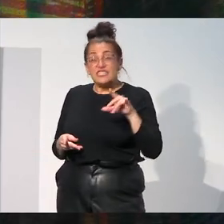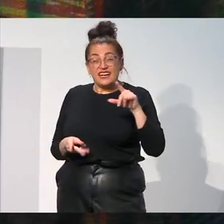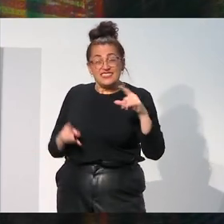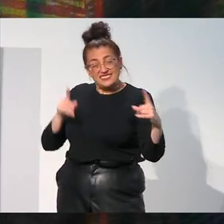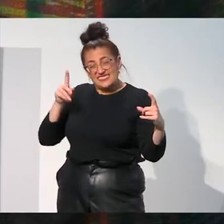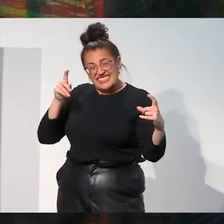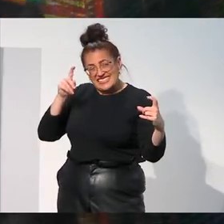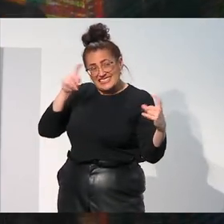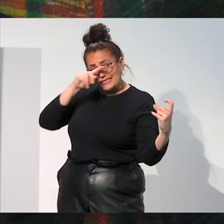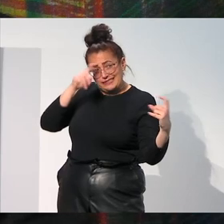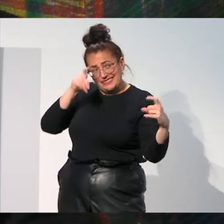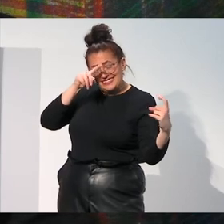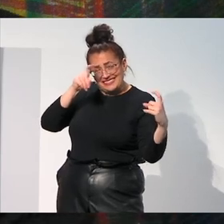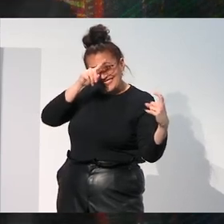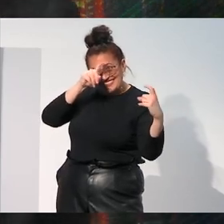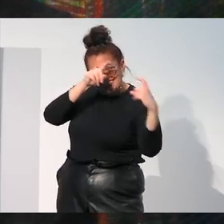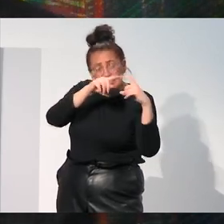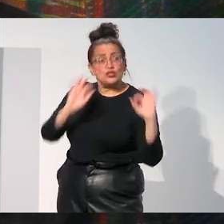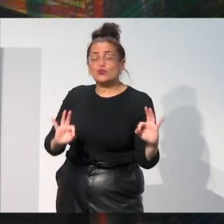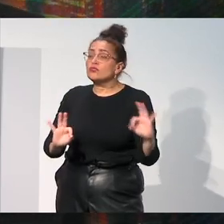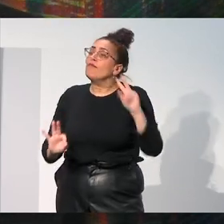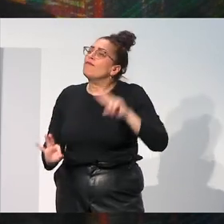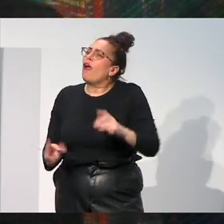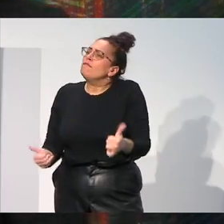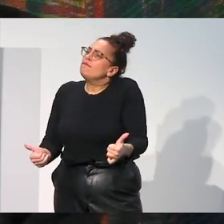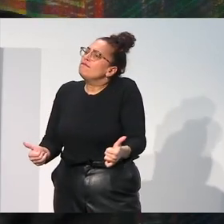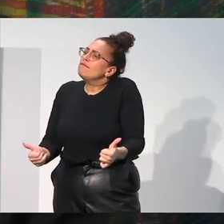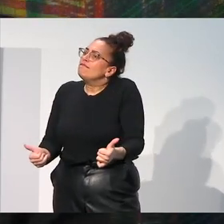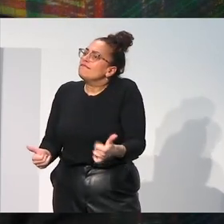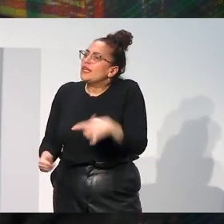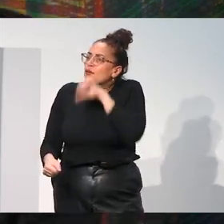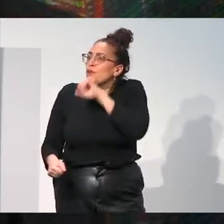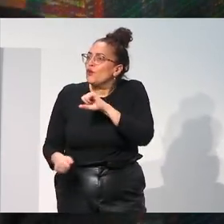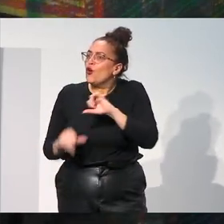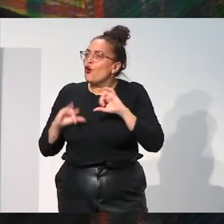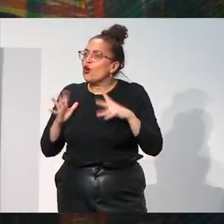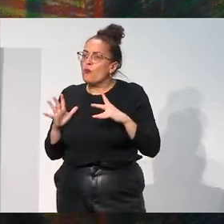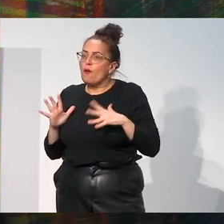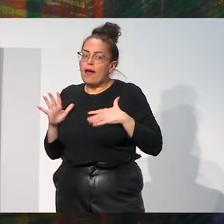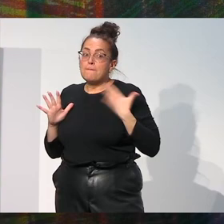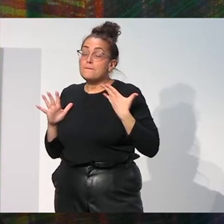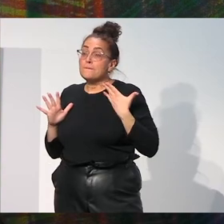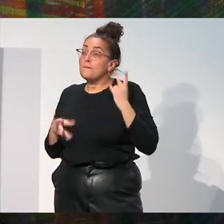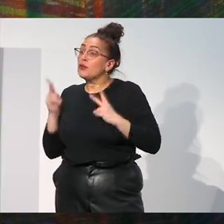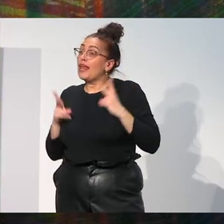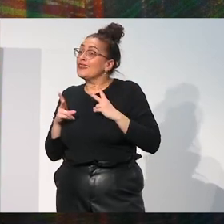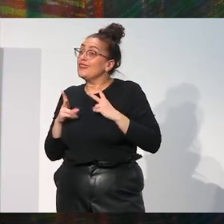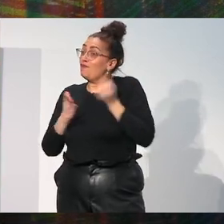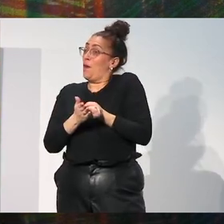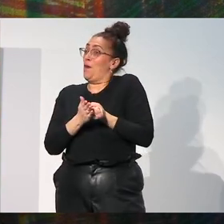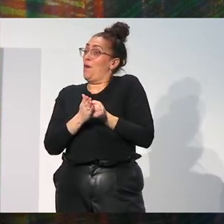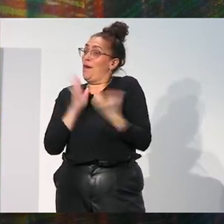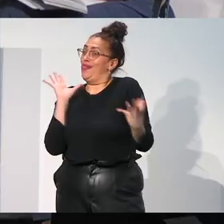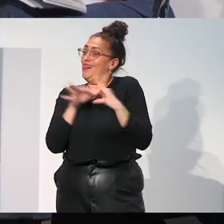c'est passionnant. Et en plus c'est génial. Et c'est aussi comme ça qu'on arrive à s'apprécier, et voire à s'aimer. Mmh. Ce fameux croisement,